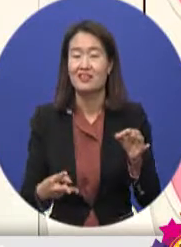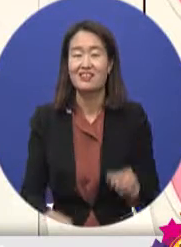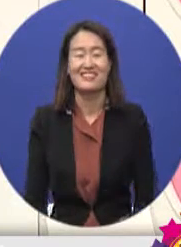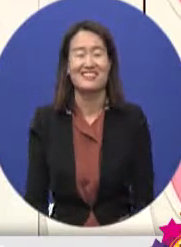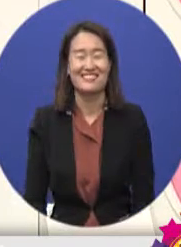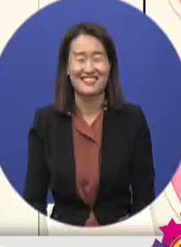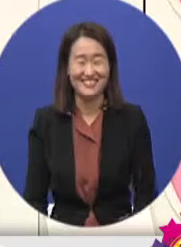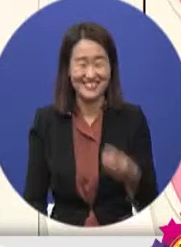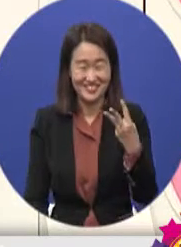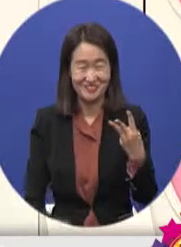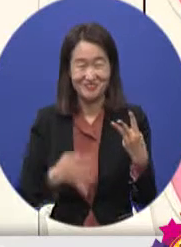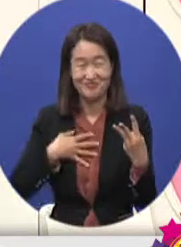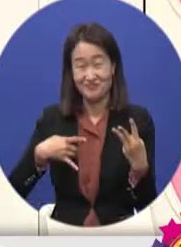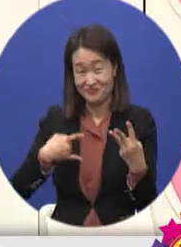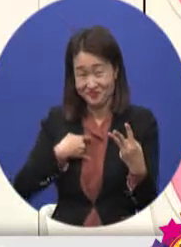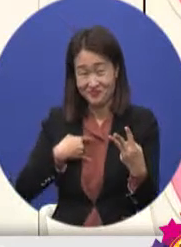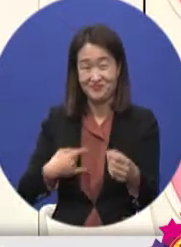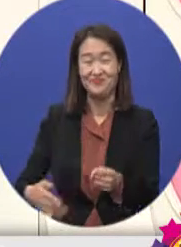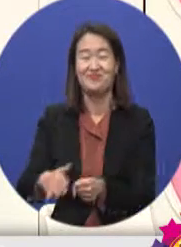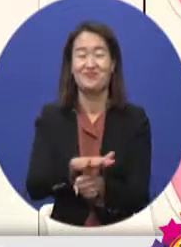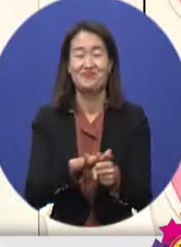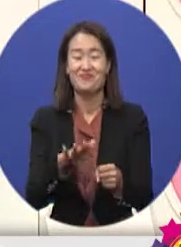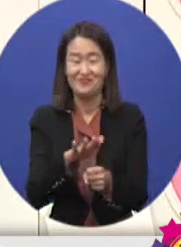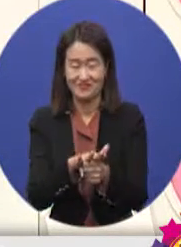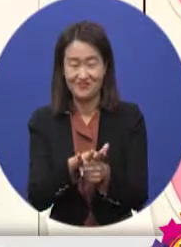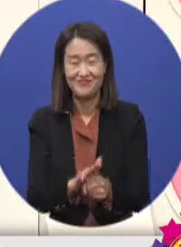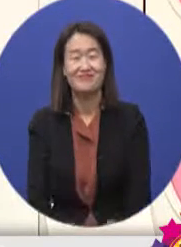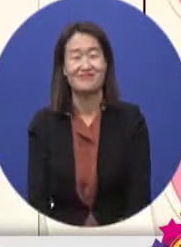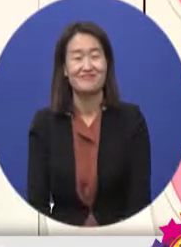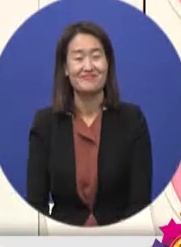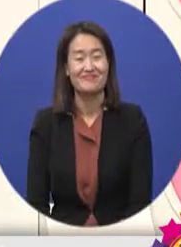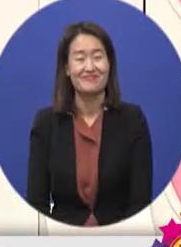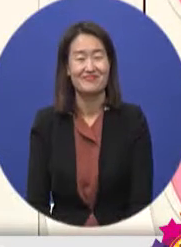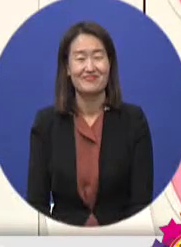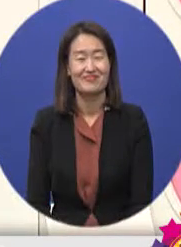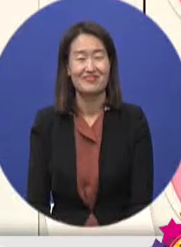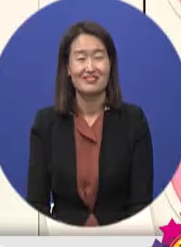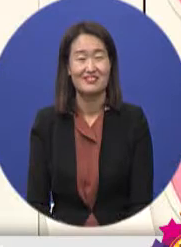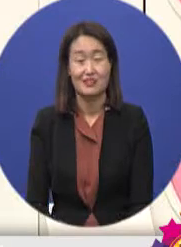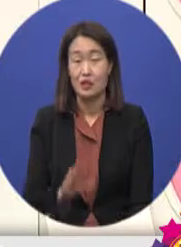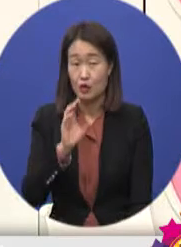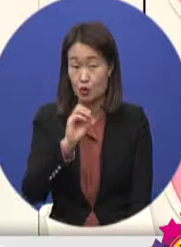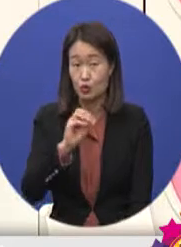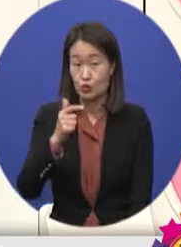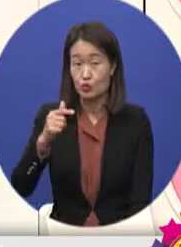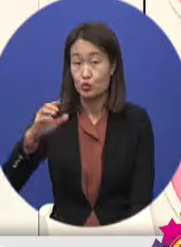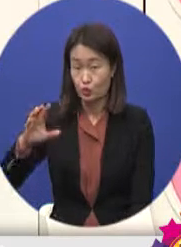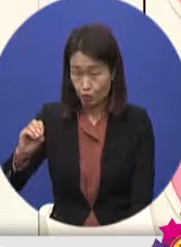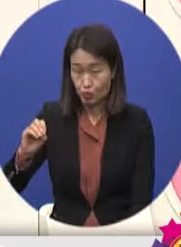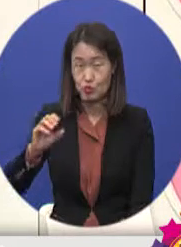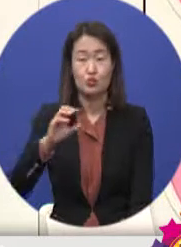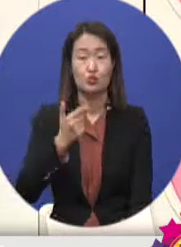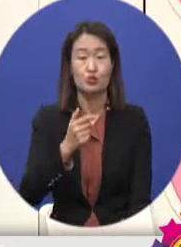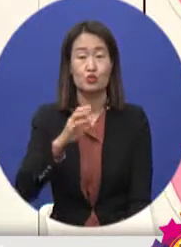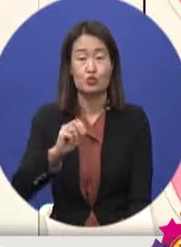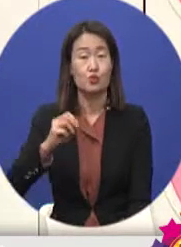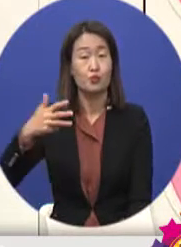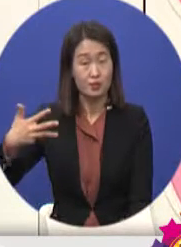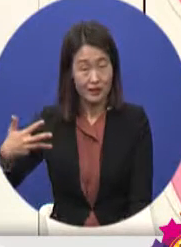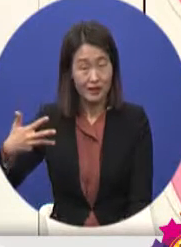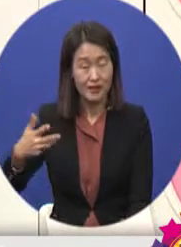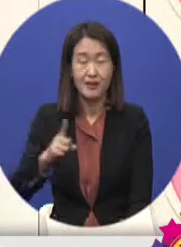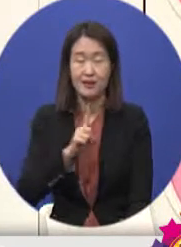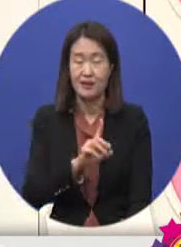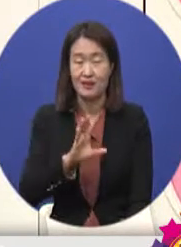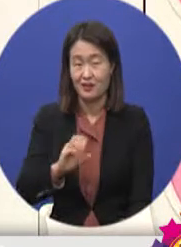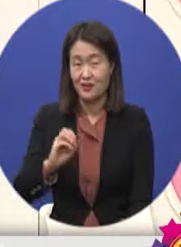그대, 그리고 3번 내게도 사랑이라는 곡입니다. 아, 060-608 1004번에 오셔서요. 퀴즈 참여